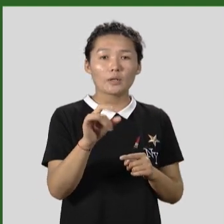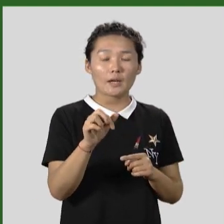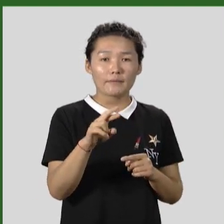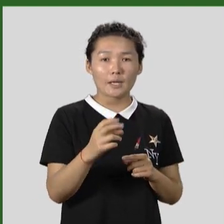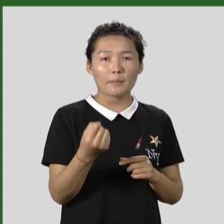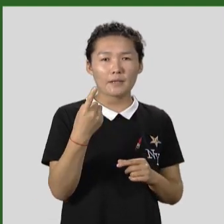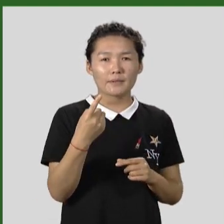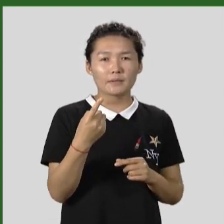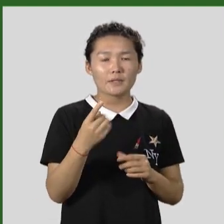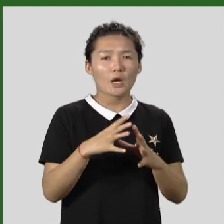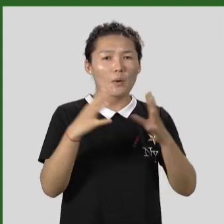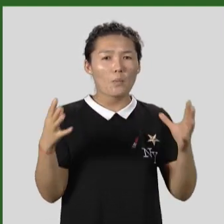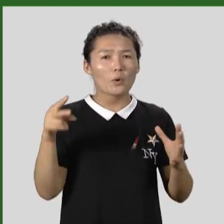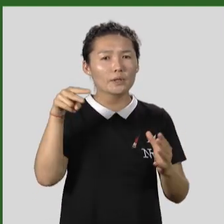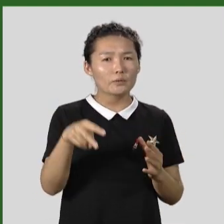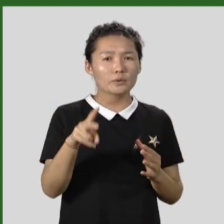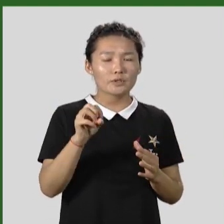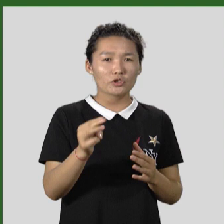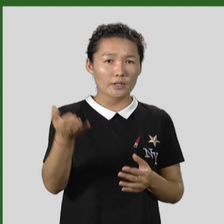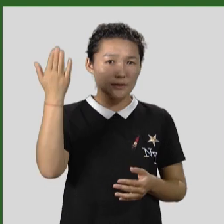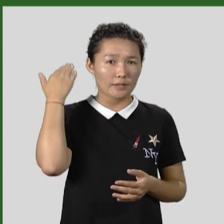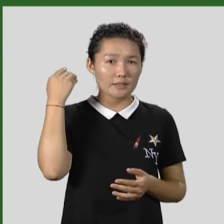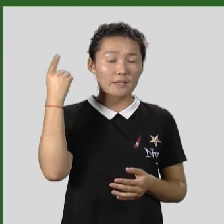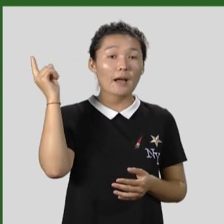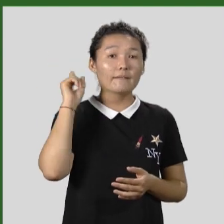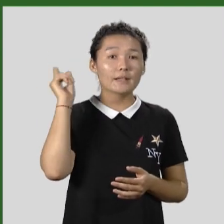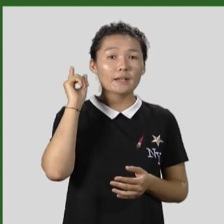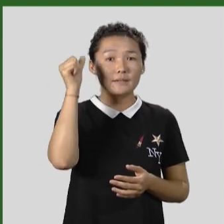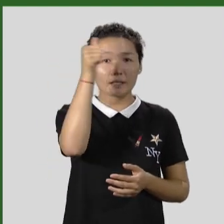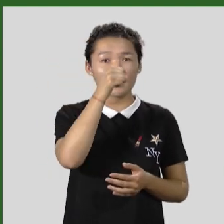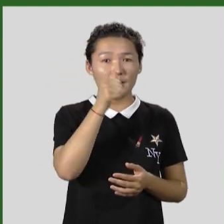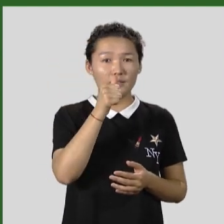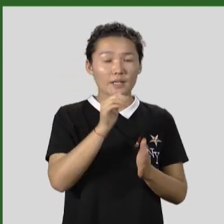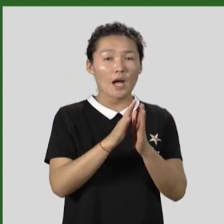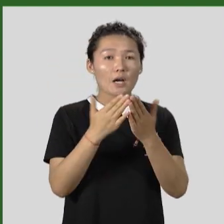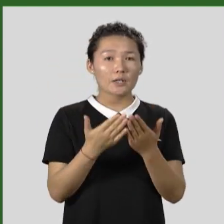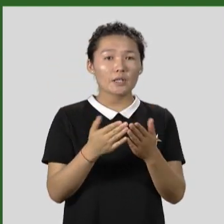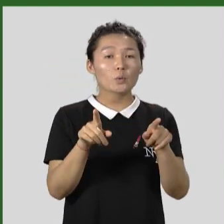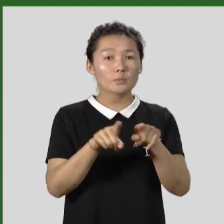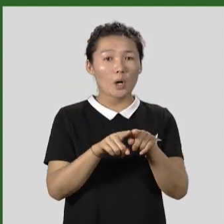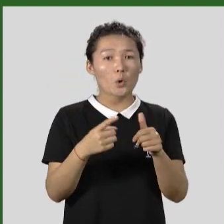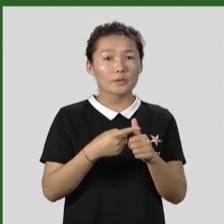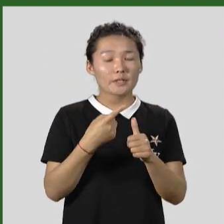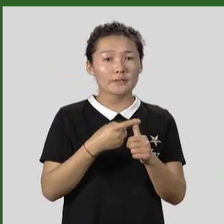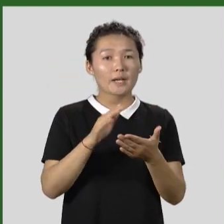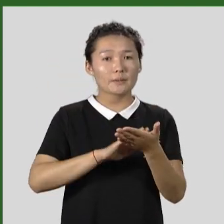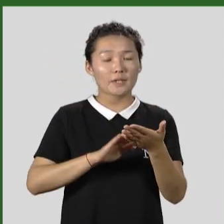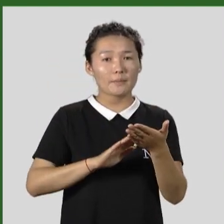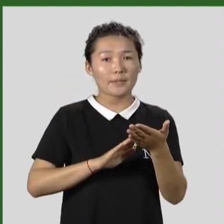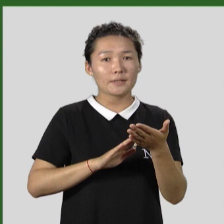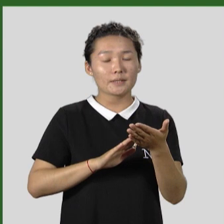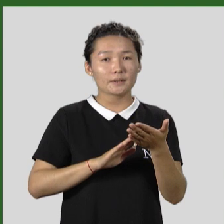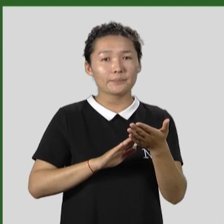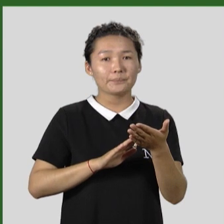более 2000 лет назад в Древней Греции. Книгу с таким названием написал во II веке